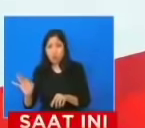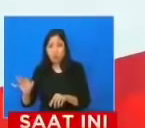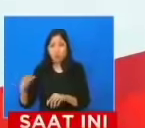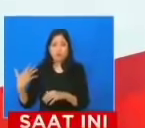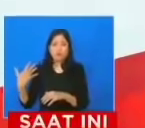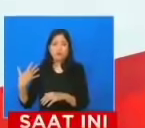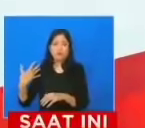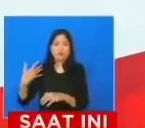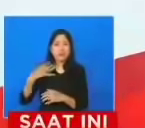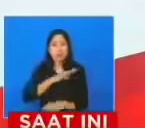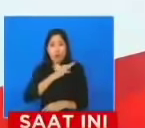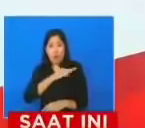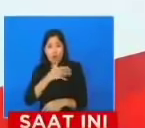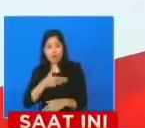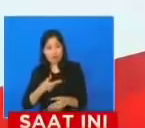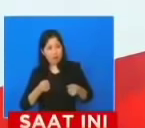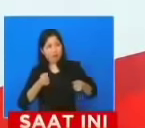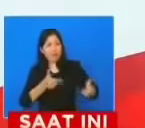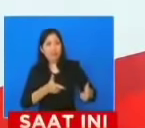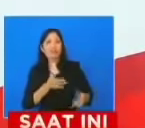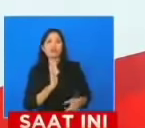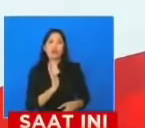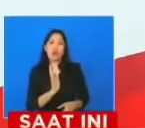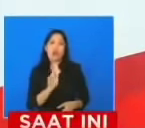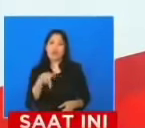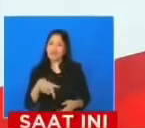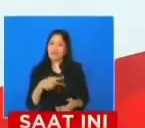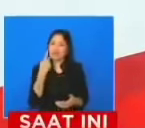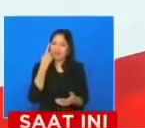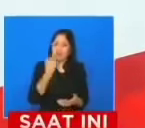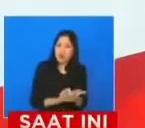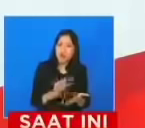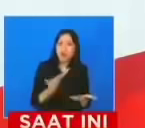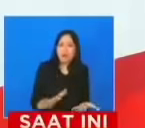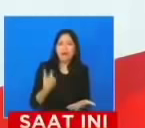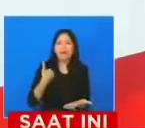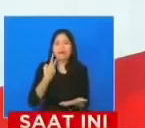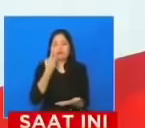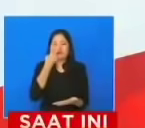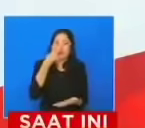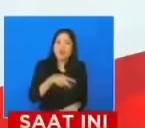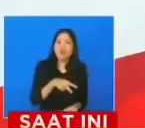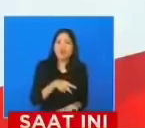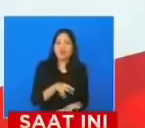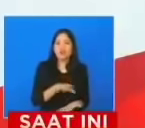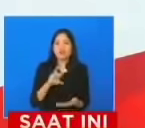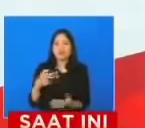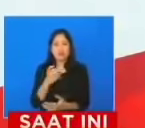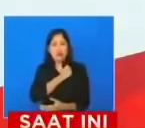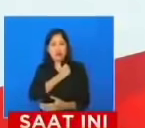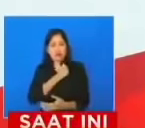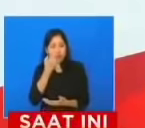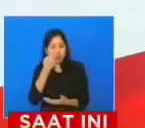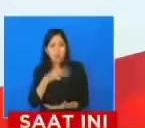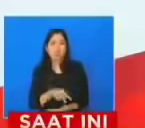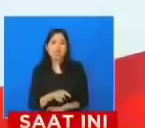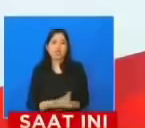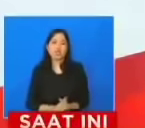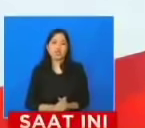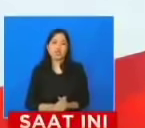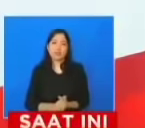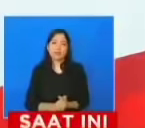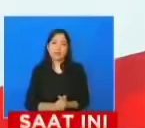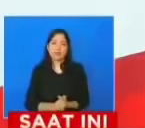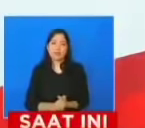mendaftar. Ini bukti kepedulian yang luar biasa dari segenap bangsa kita.